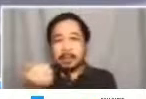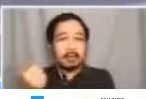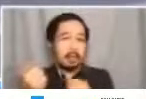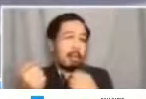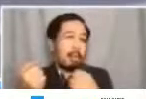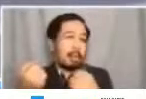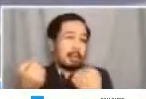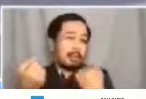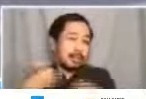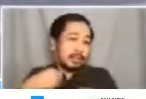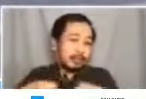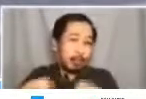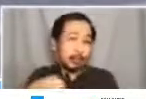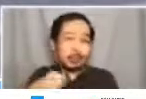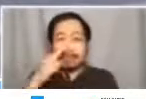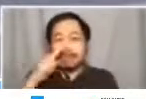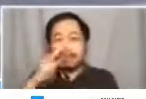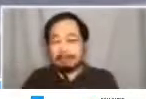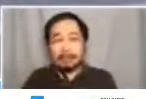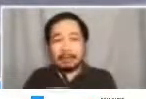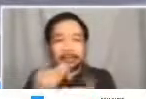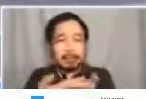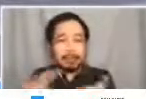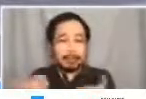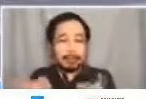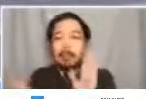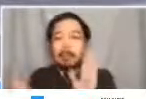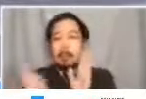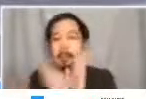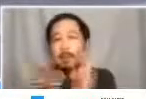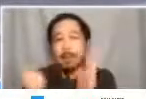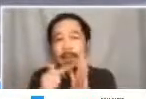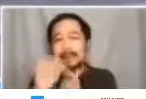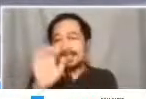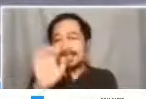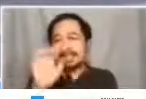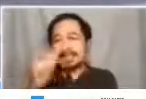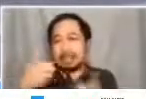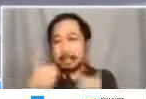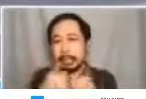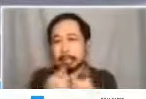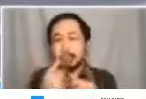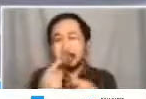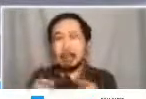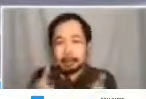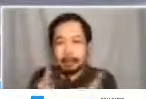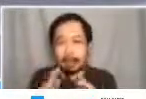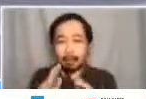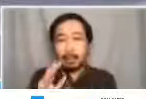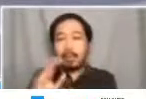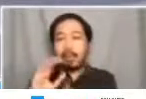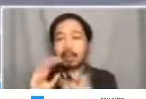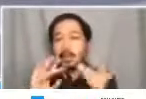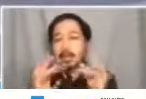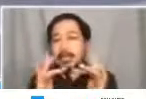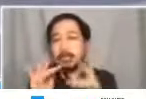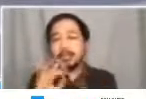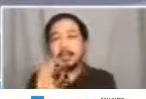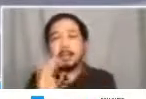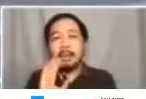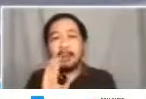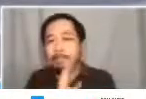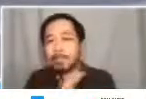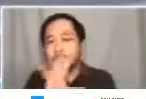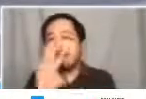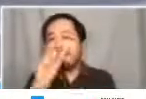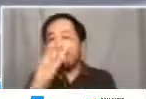Itogon Benguet at 1 kaso naman kauna-unahan para sa probinsya ng Apayao. At yan na muna ang latest kaugnay sa COVID